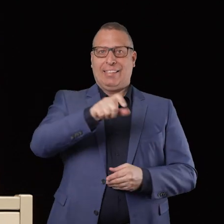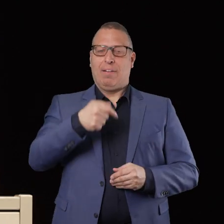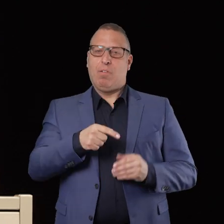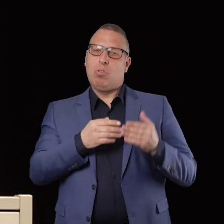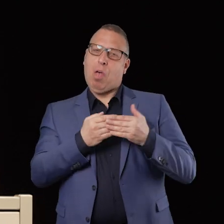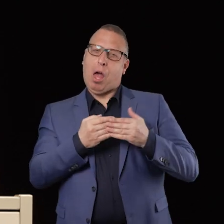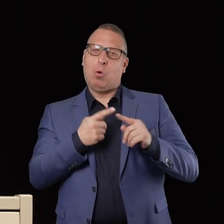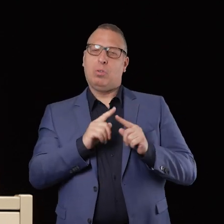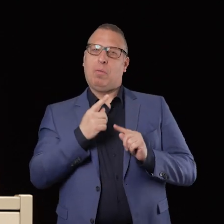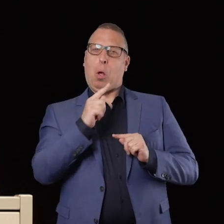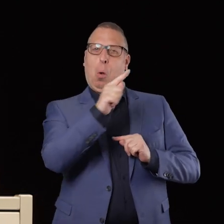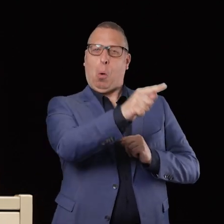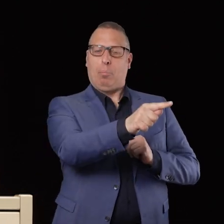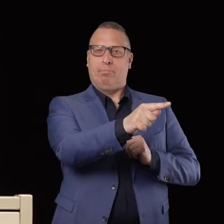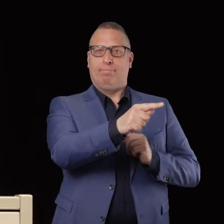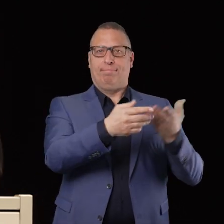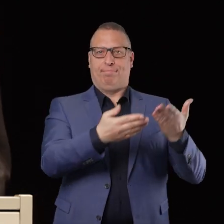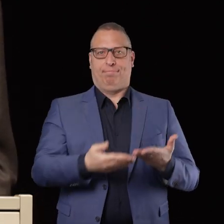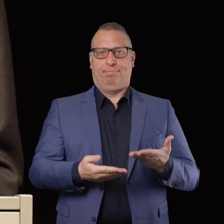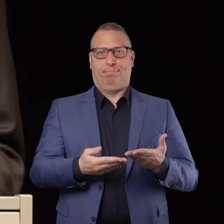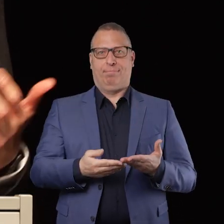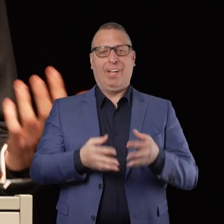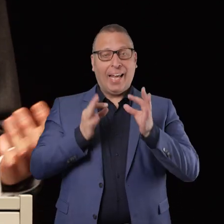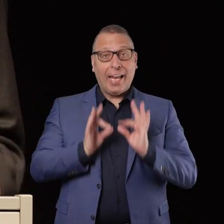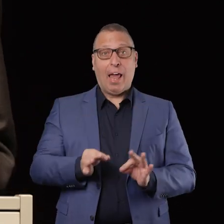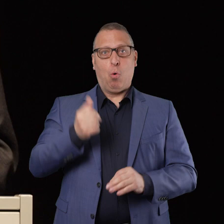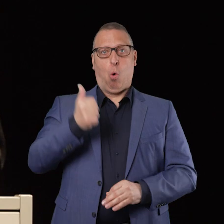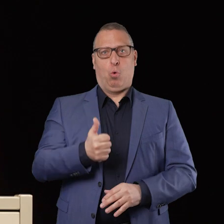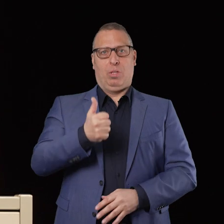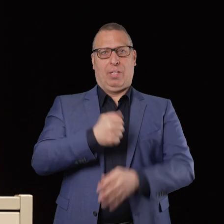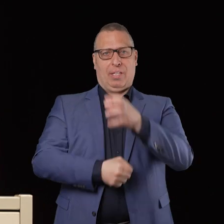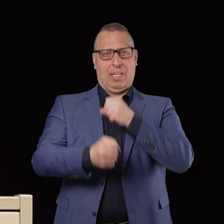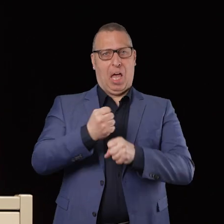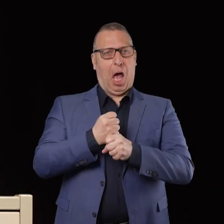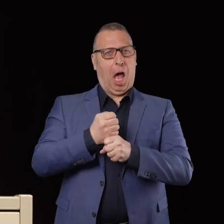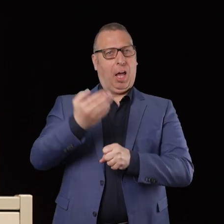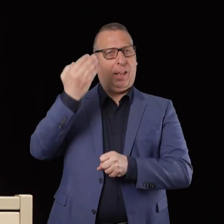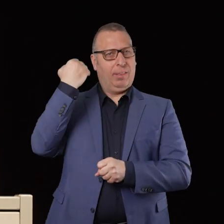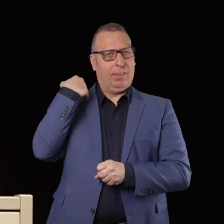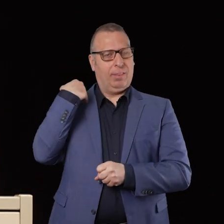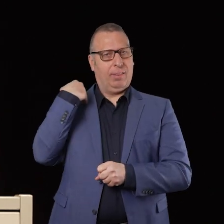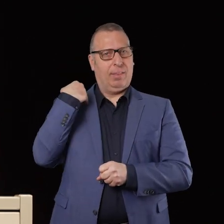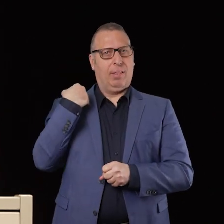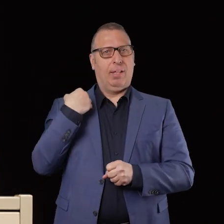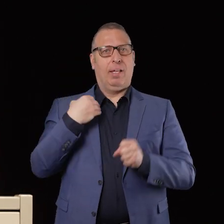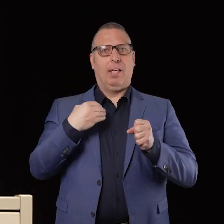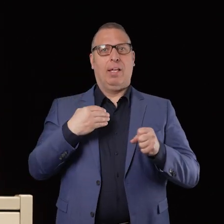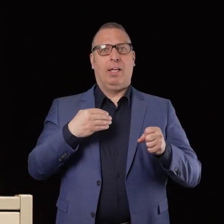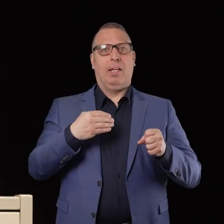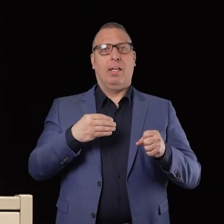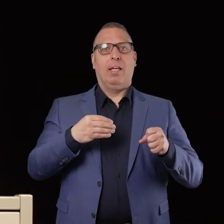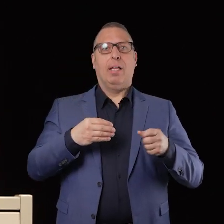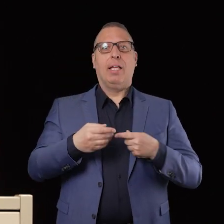Gäste aus nah und fern. Vor genau 100 Jahren unterzeichnete